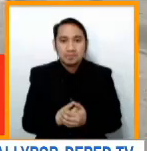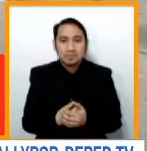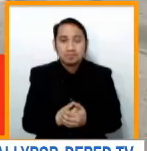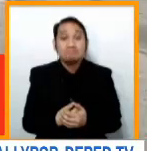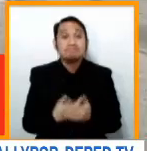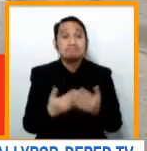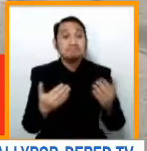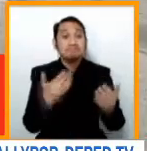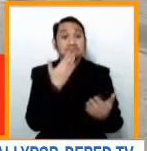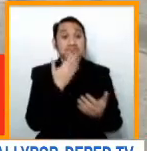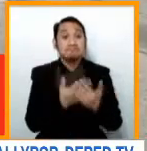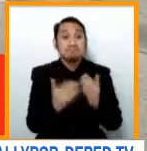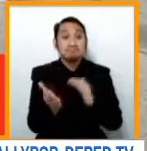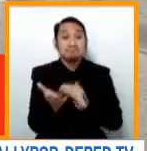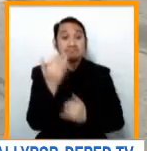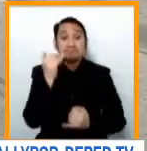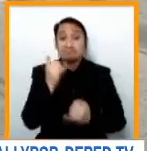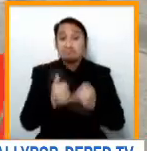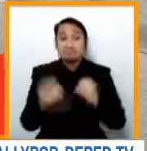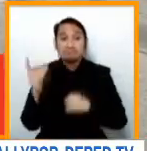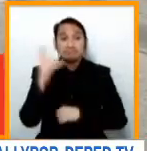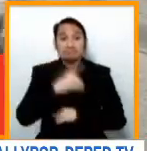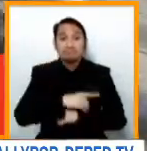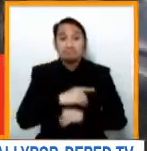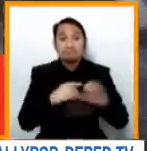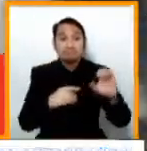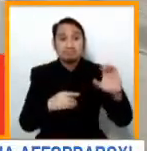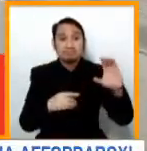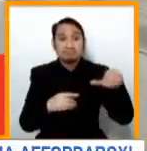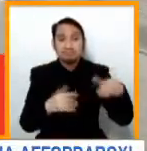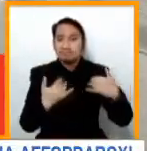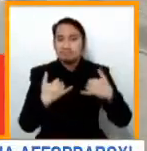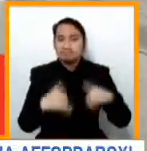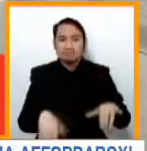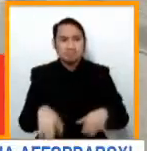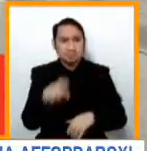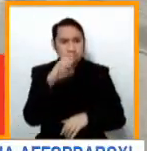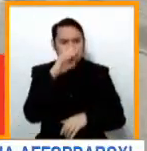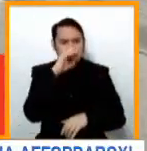morning. Ngayong huling araw ng ECQ sa Metro Manila ay mahigpit pa rin yung pinapatupad na